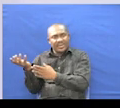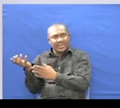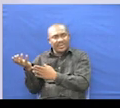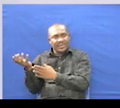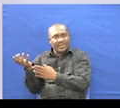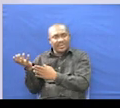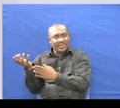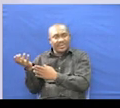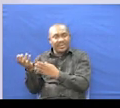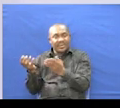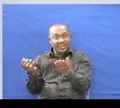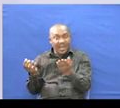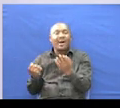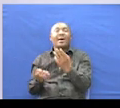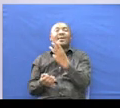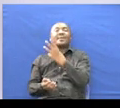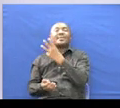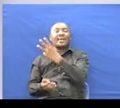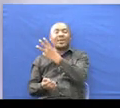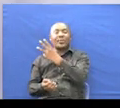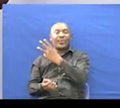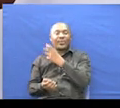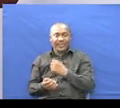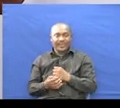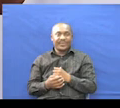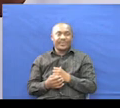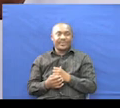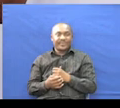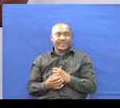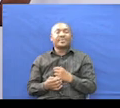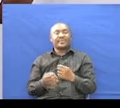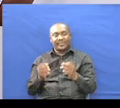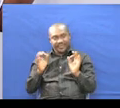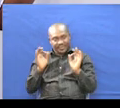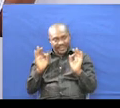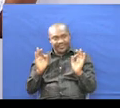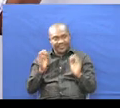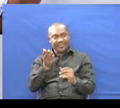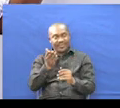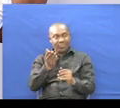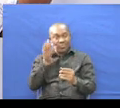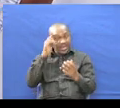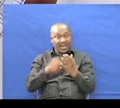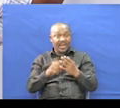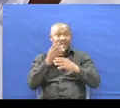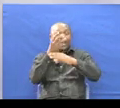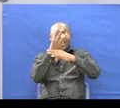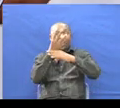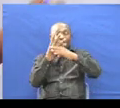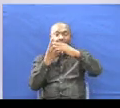ngapi? Tatu. Vizuri kabisa. Tatu ya ngapi? Ya nne.